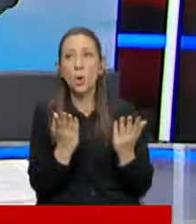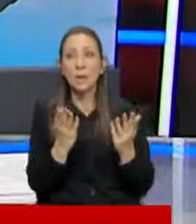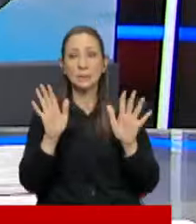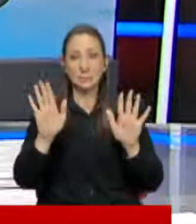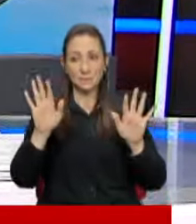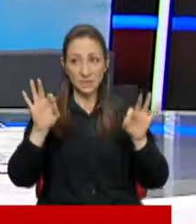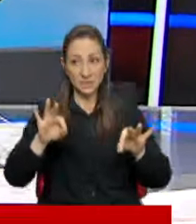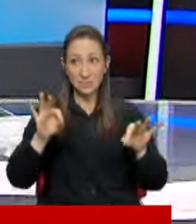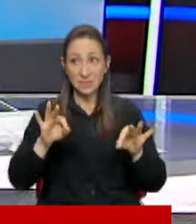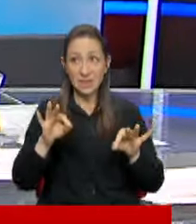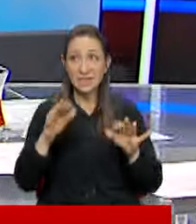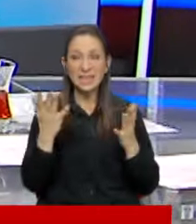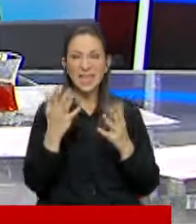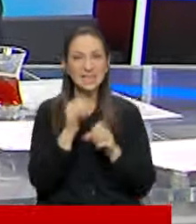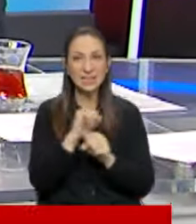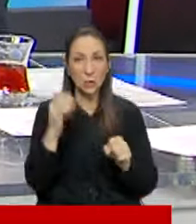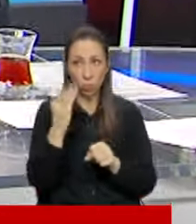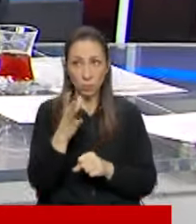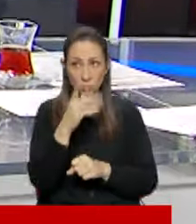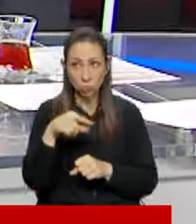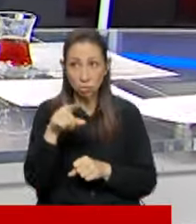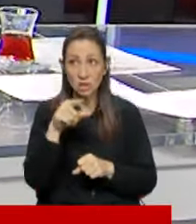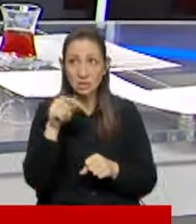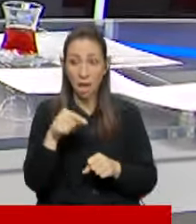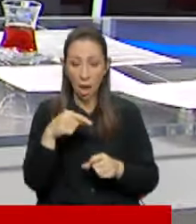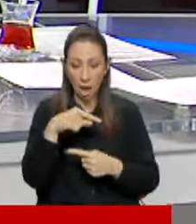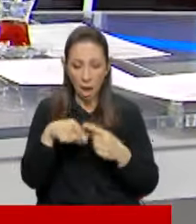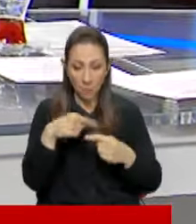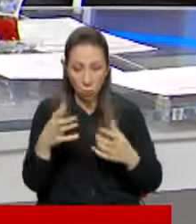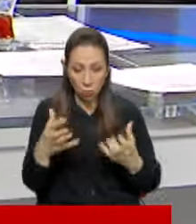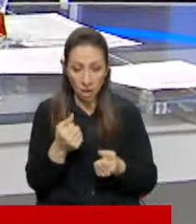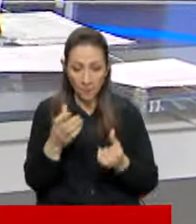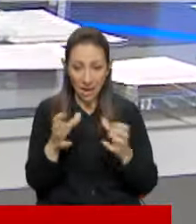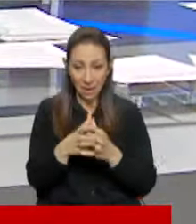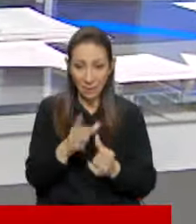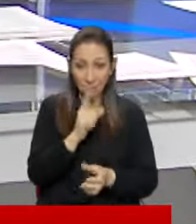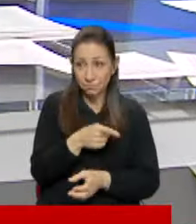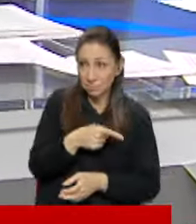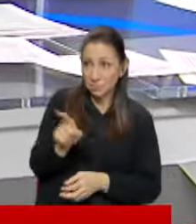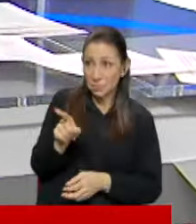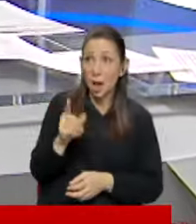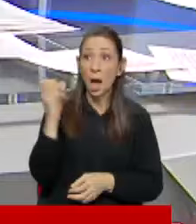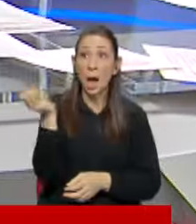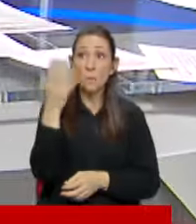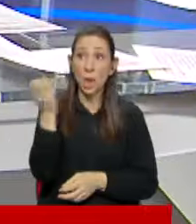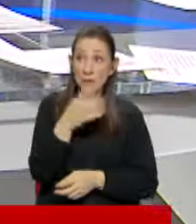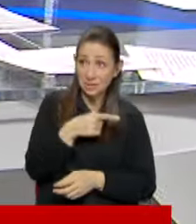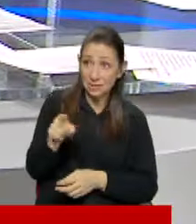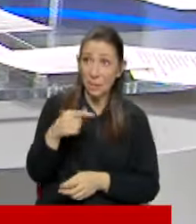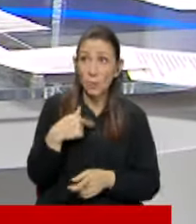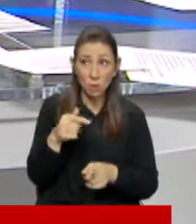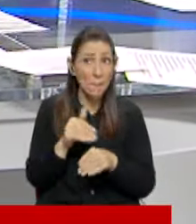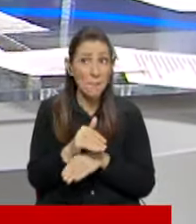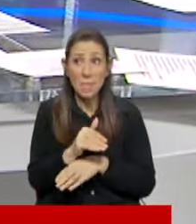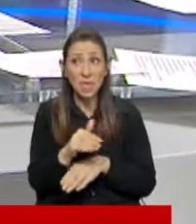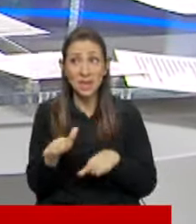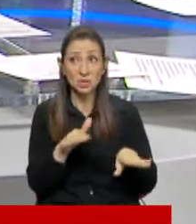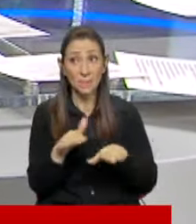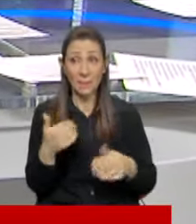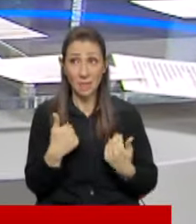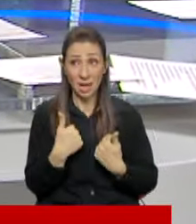Şimdi neye mal oluyor biliyor musunuz bu? Şimdi arama kurtarma ekipleri göndereceksiniz. Ambulans göndereceksiniz. Ben bunu yaşadım depremde.